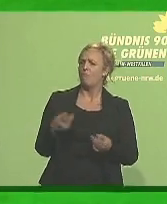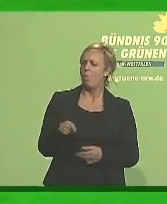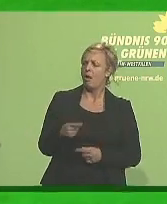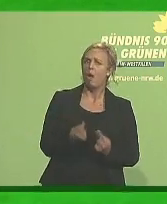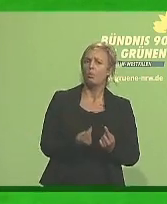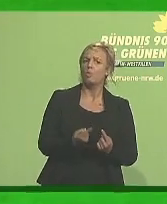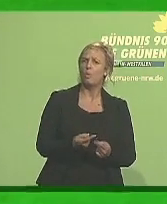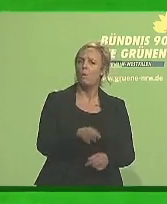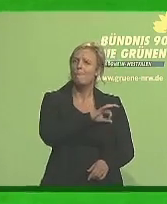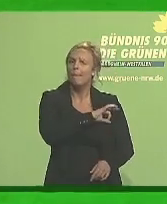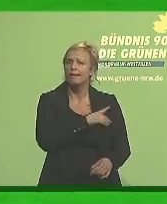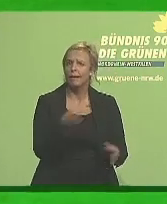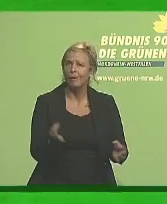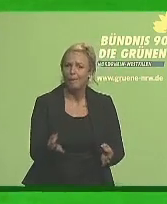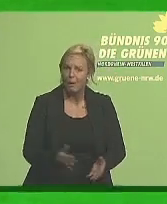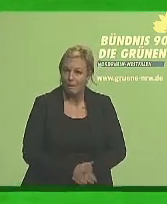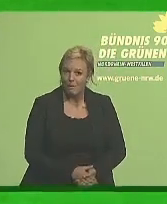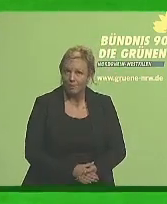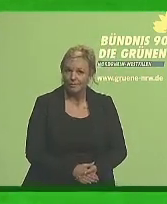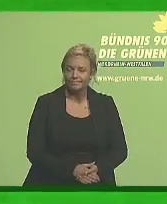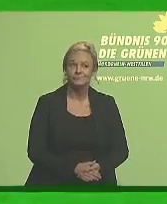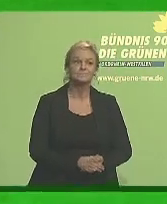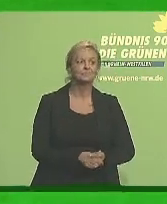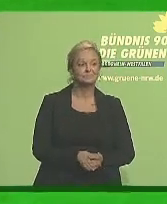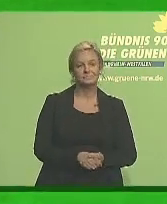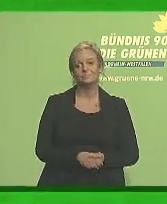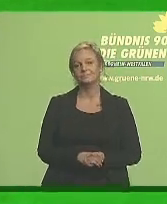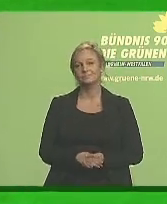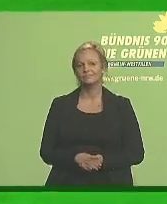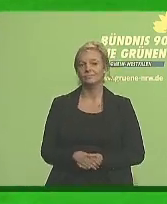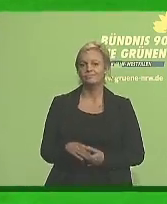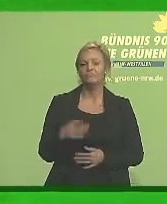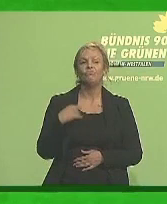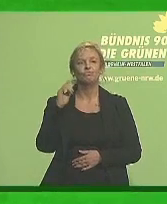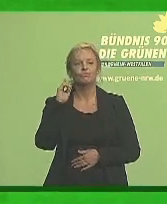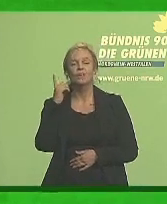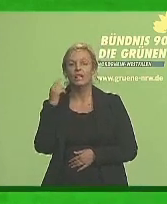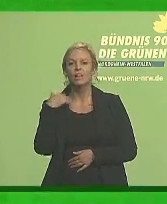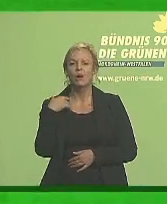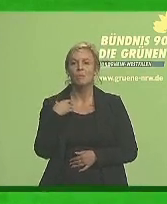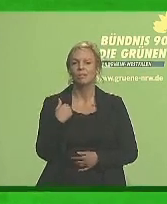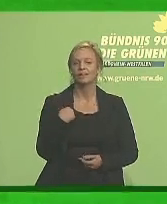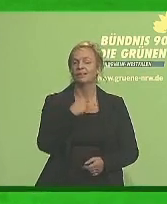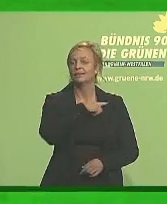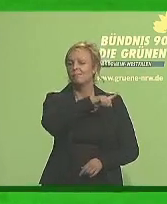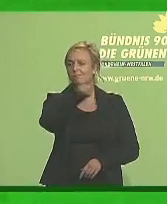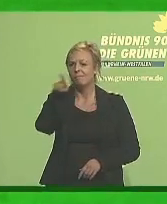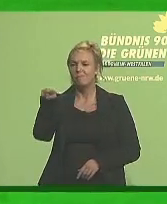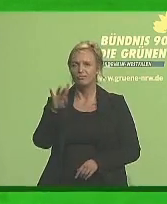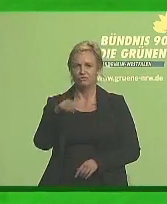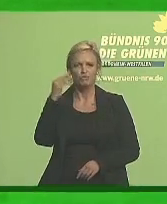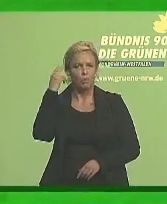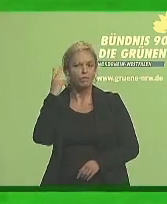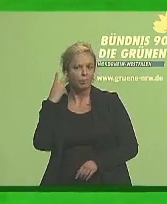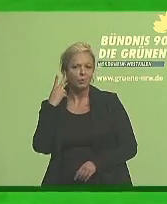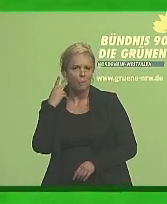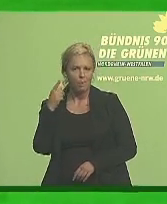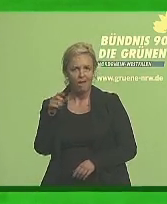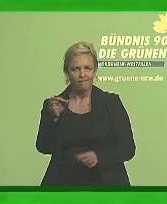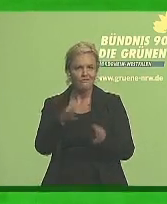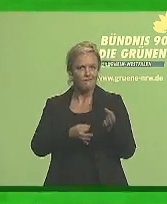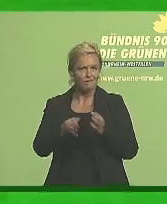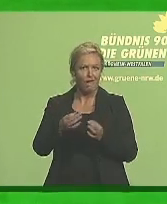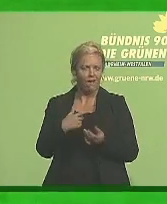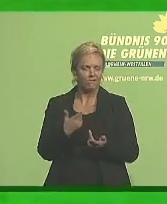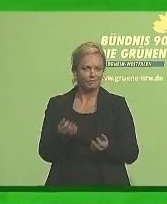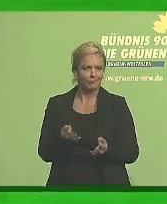Grünen? Ich bin sicher, auch der eine oder die andere von euch hat diese Frage schon mal gehört.